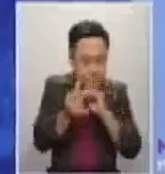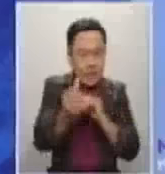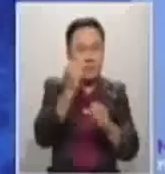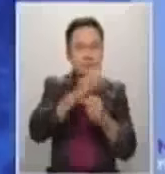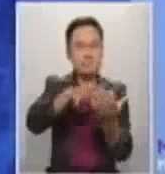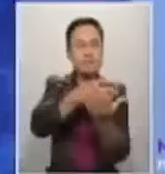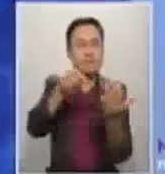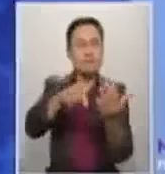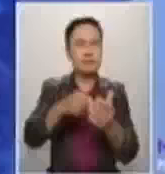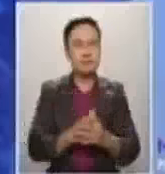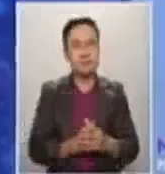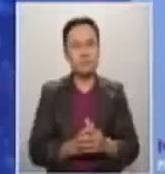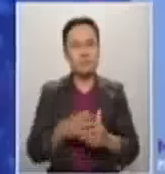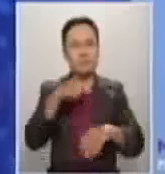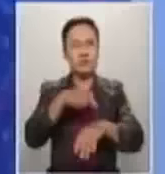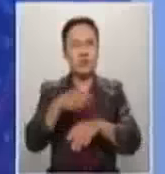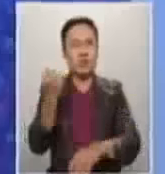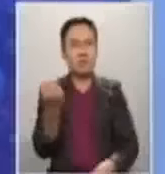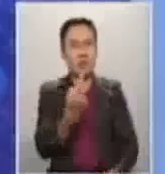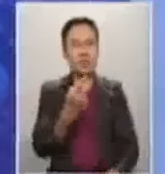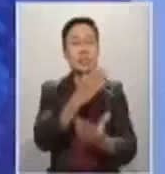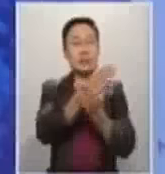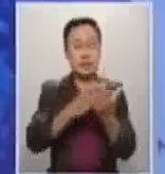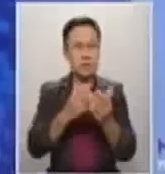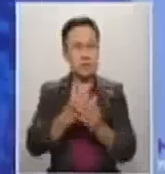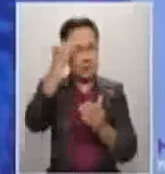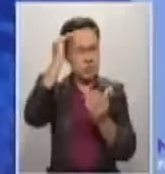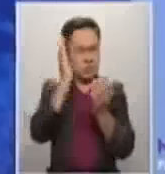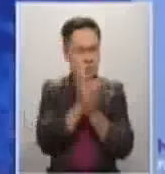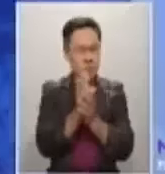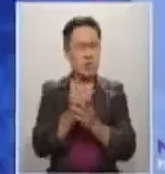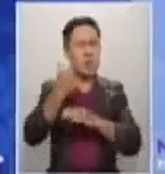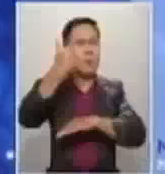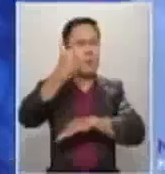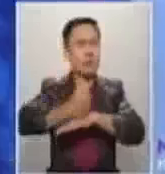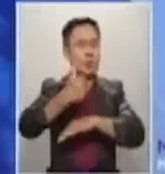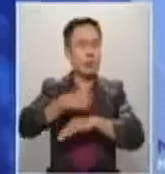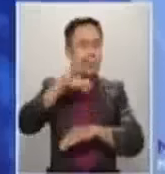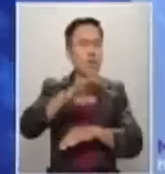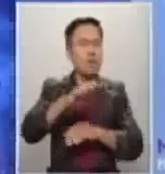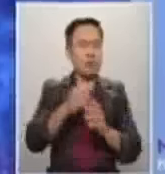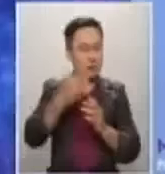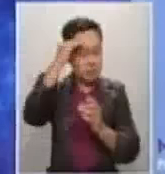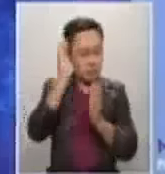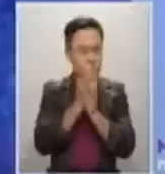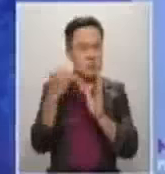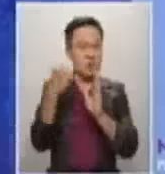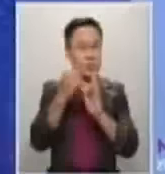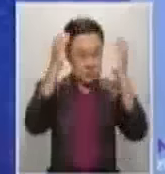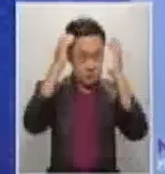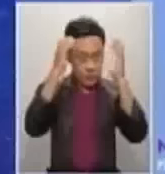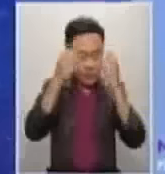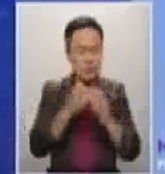เมื่อช่วงกลางดึกเวลาประมาณ1:30ที่ผ่านมาเจ้าหน้าที่ตำรวจนำโดยพลตำรวจตรีทิติแสงสว่างผู้กำกับการตำรวจภูธรจังหวัดส